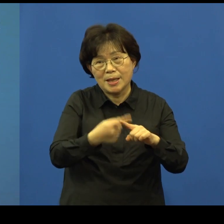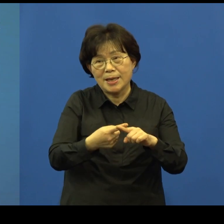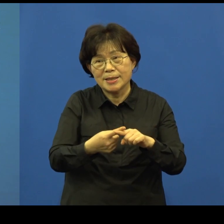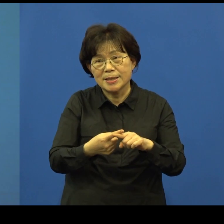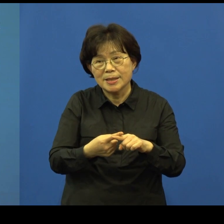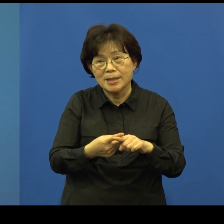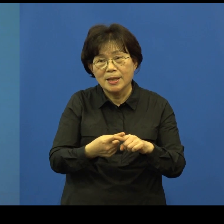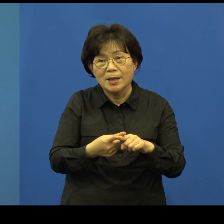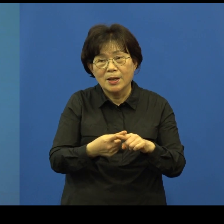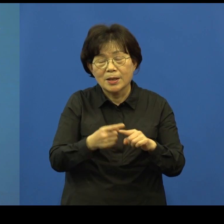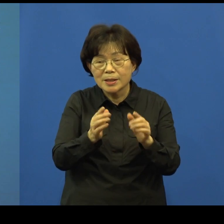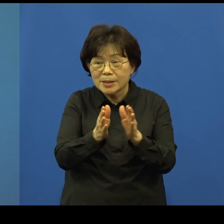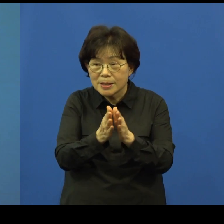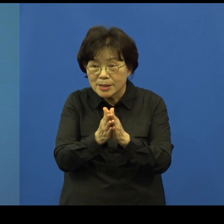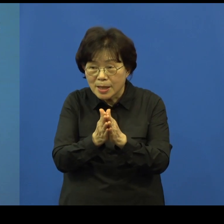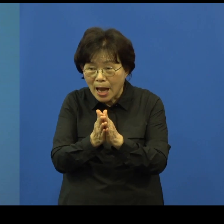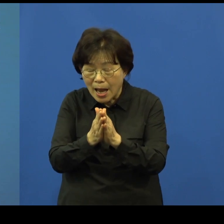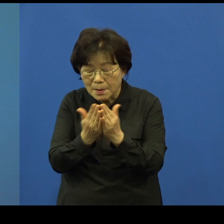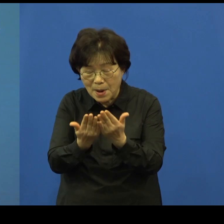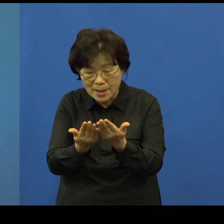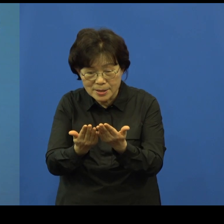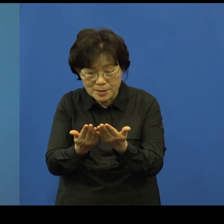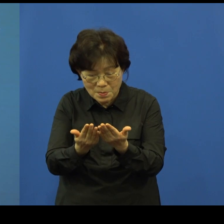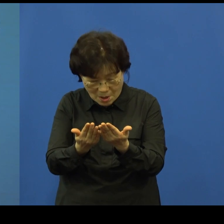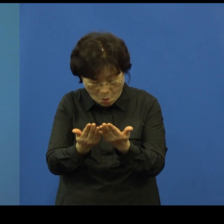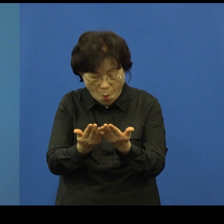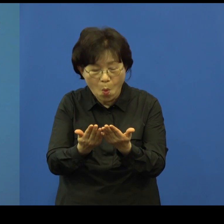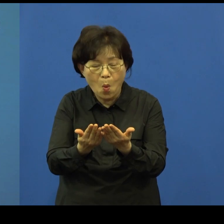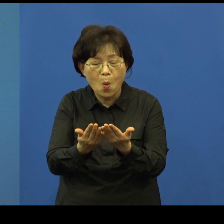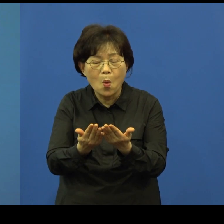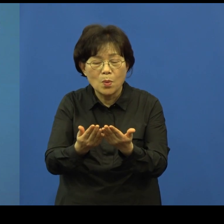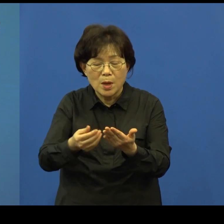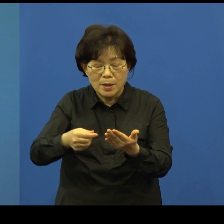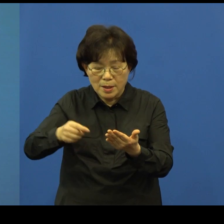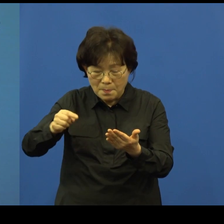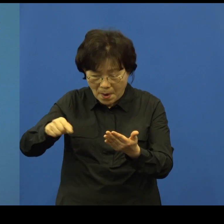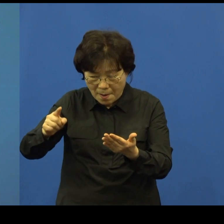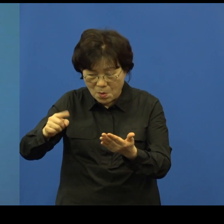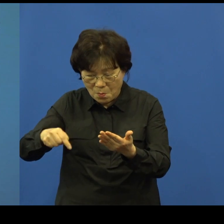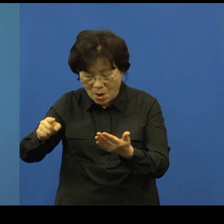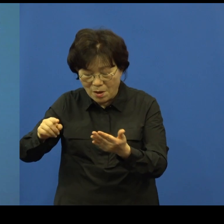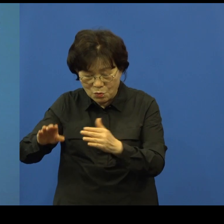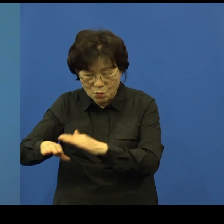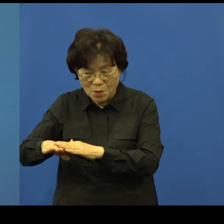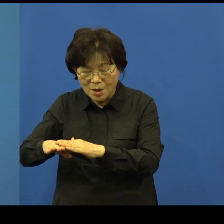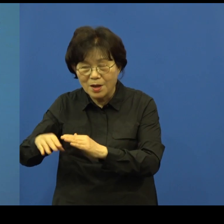그러면 찾으면 그 말씀과 연결되고 메모를 해놓고 그러면 나중에 설교가 돼요.